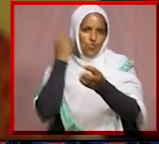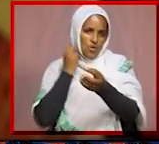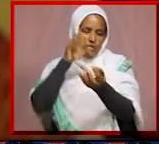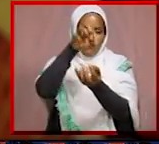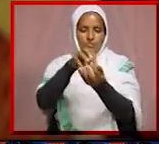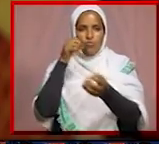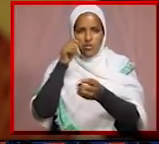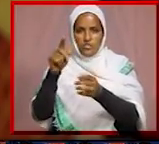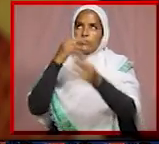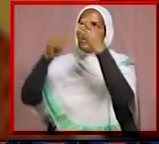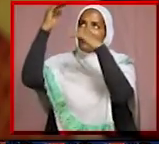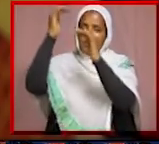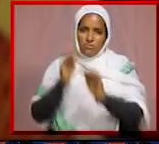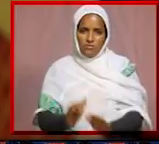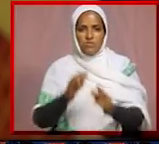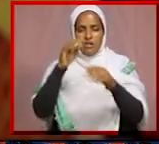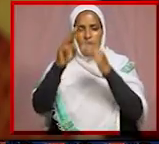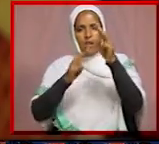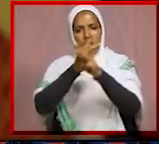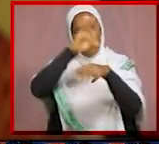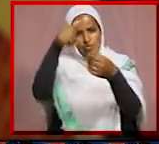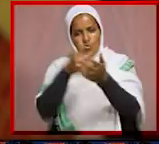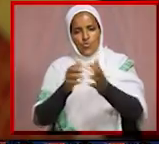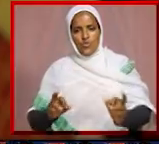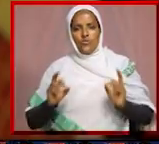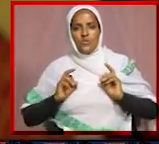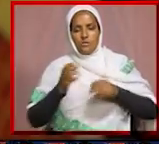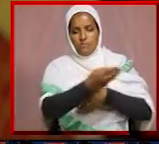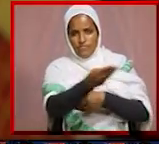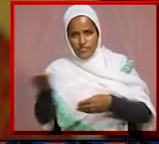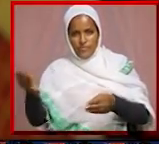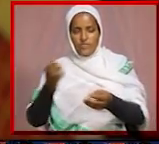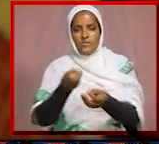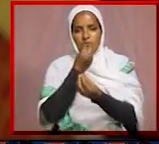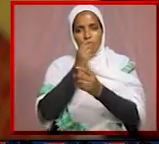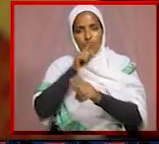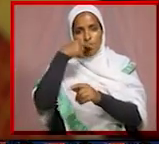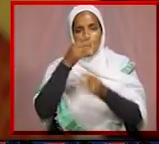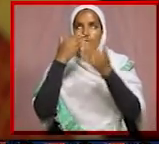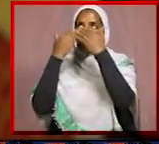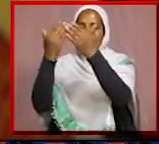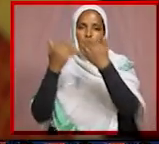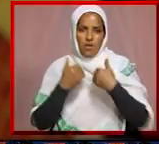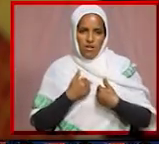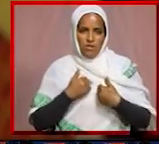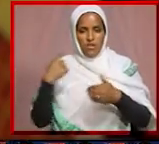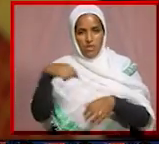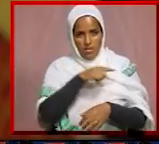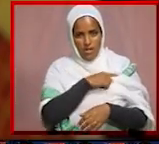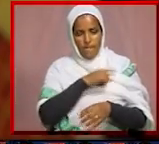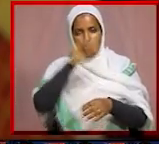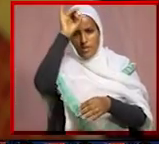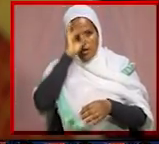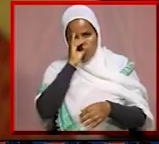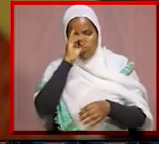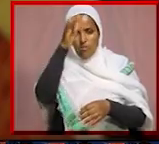ነሽ፣ መናም ከሰማይ የወረደው ለዓለም ሁሉ ሕይወትን የሚያድለው ህብስት ነው እያለ ያመሰግናታል። እኛም